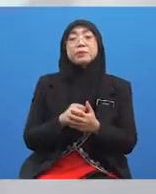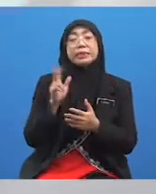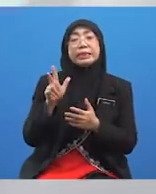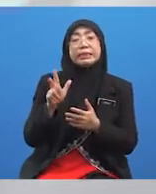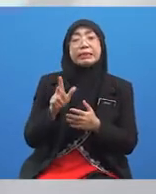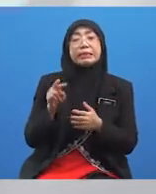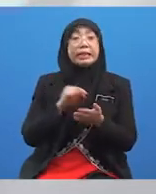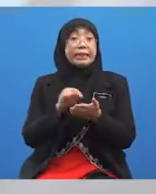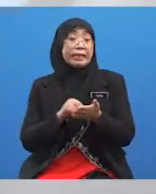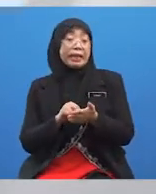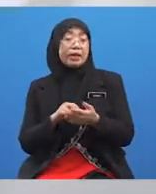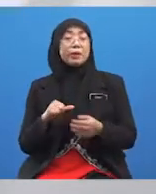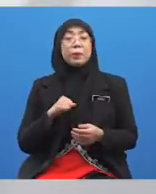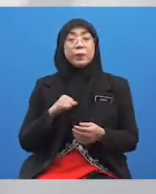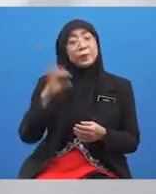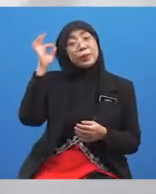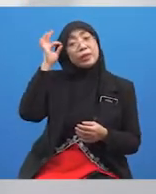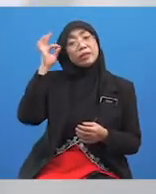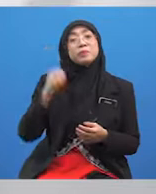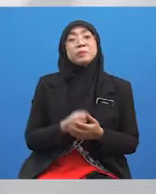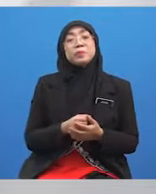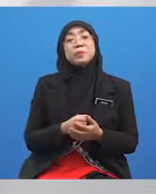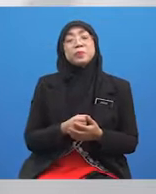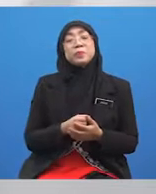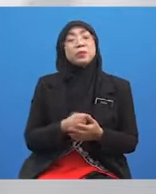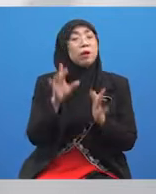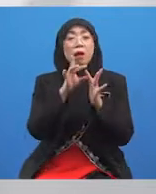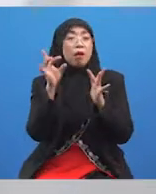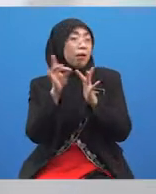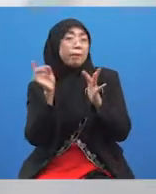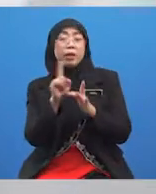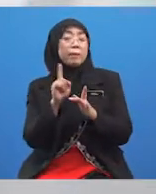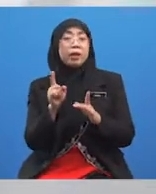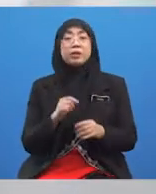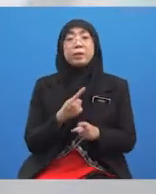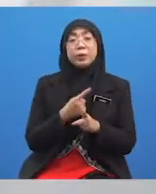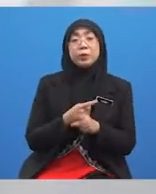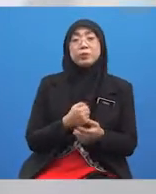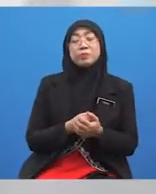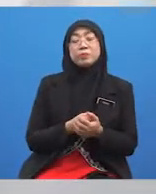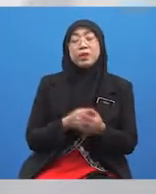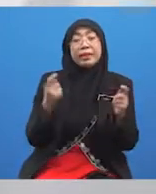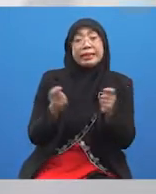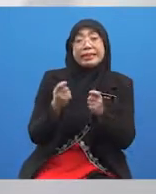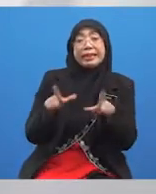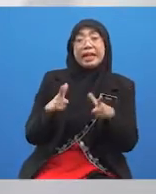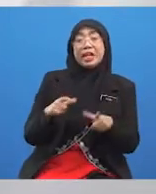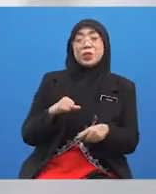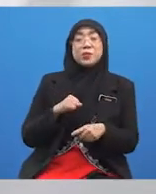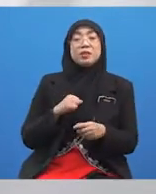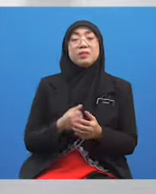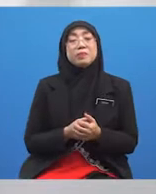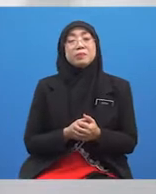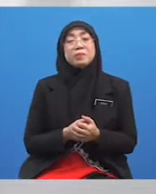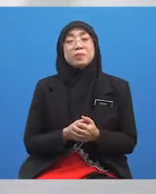alternatif. Fakta keempat, membuat keputusan pembelian. Dan fakta yang kelima, gelagat selepas pembelian. Tahniah bagi